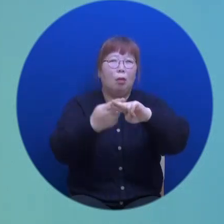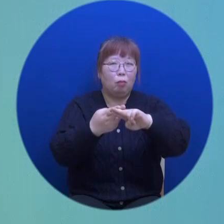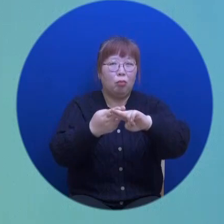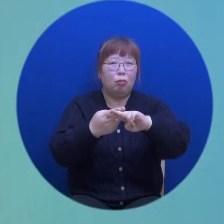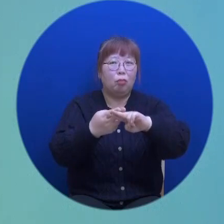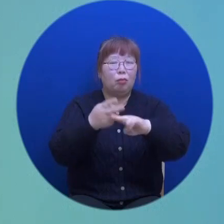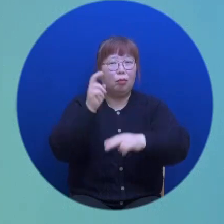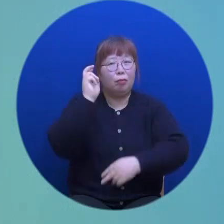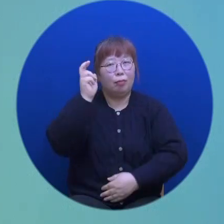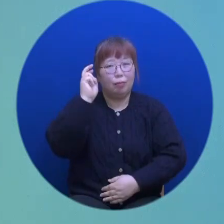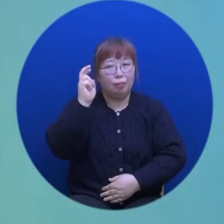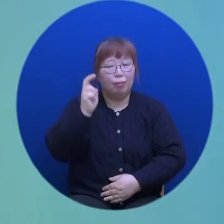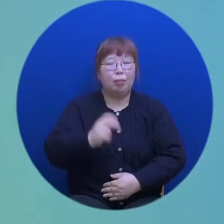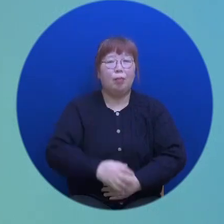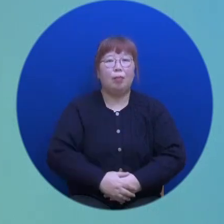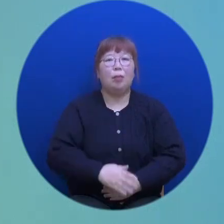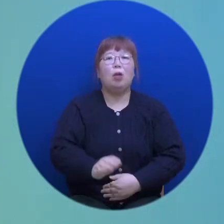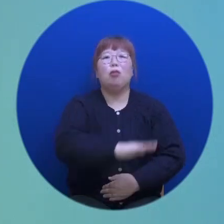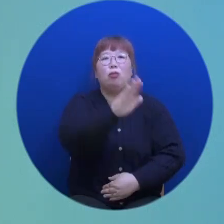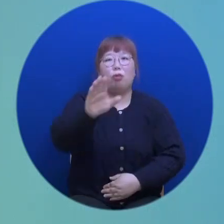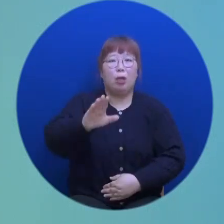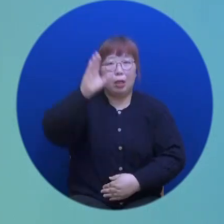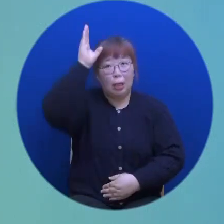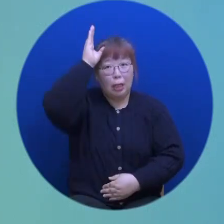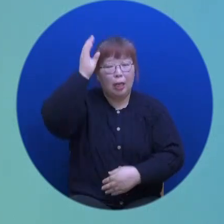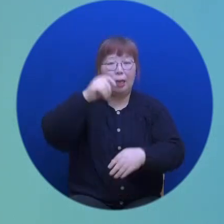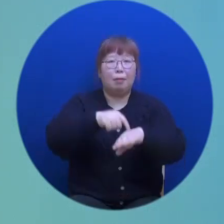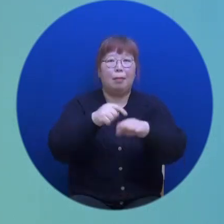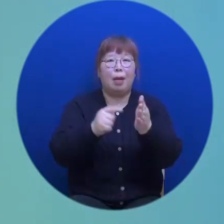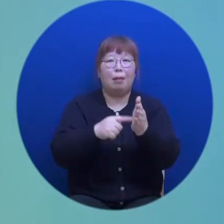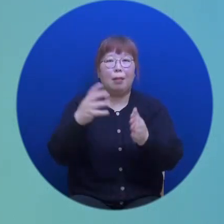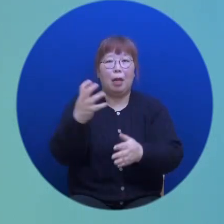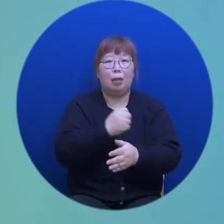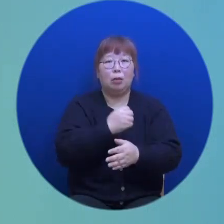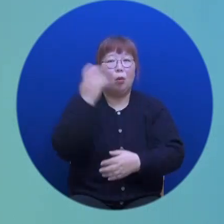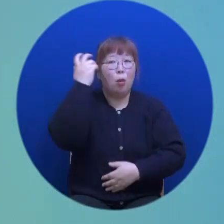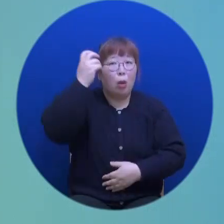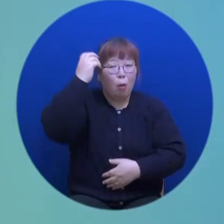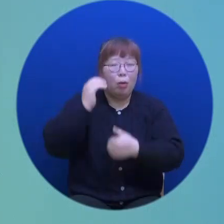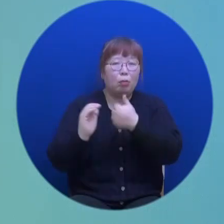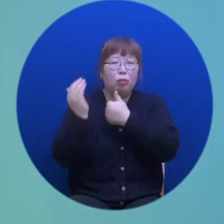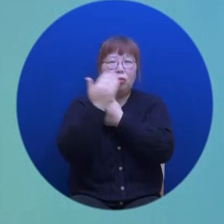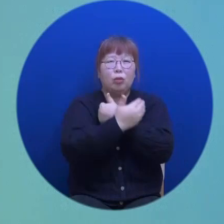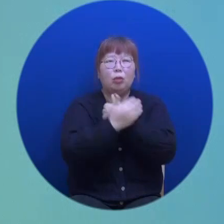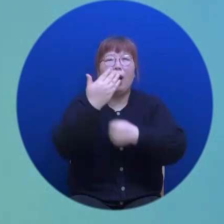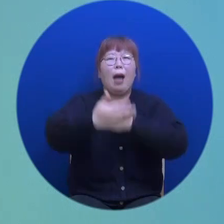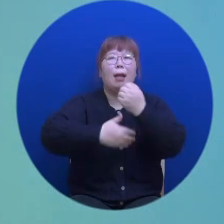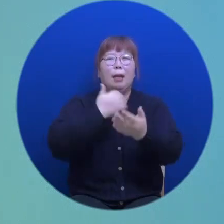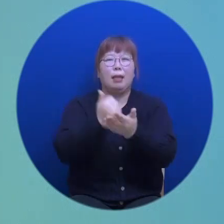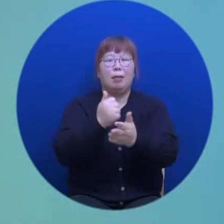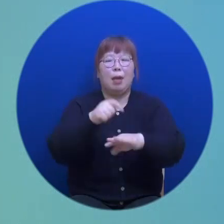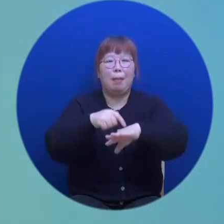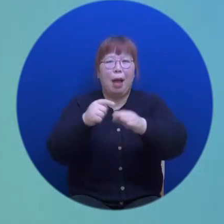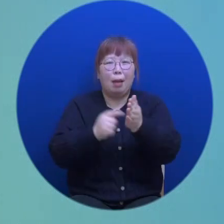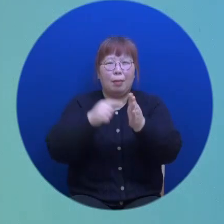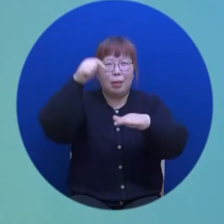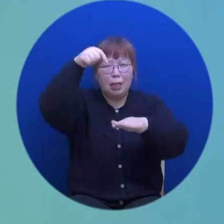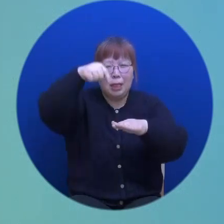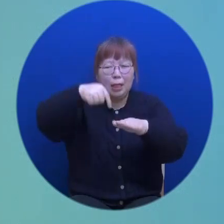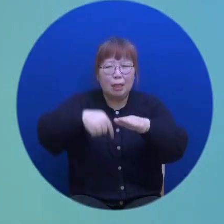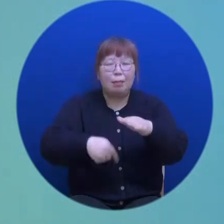아닐까요? 우리 기대하는 마음을 가지고 영혼을 품으시면서 하나님의 마음을